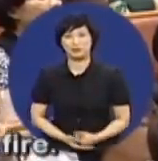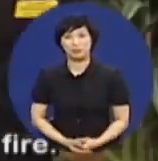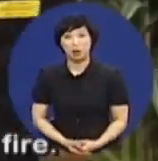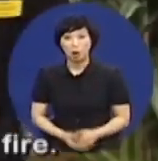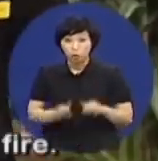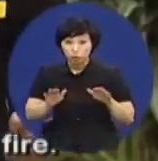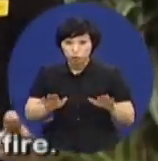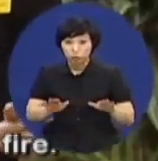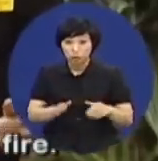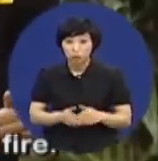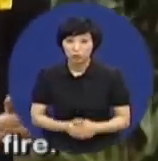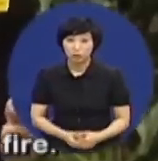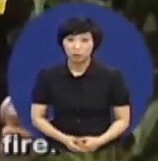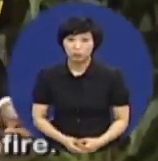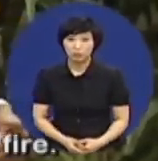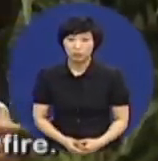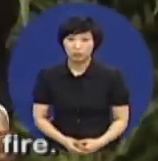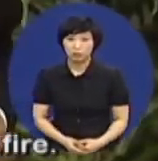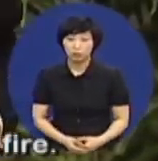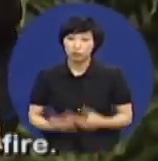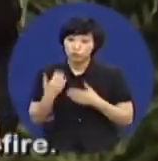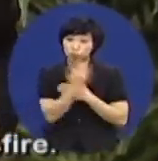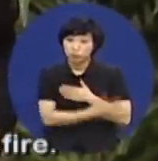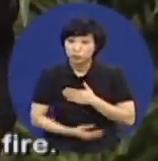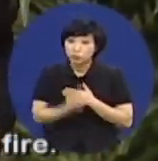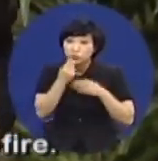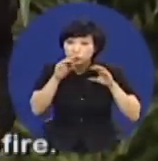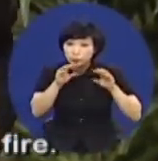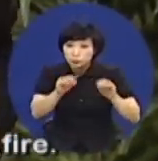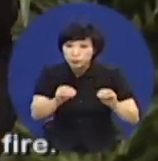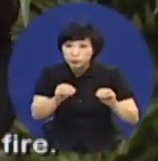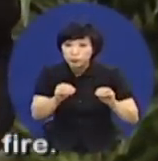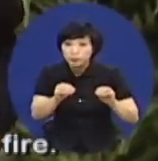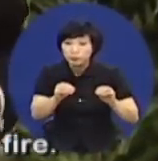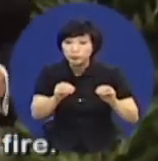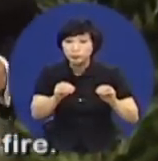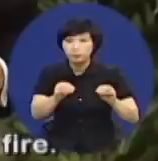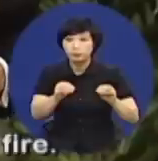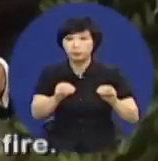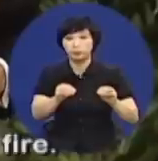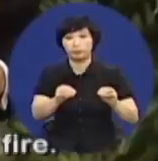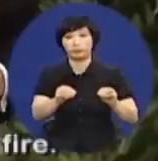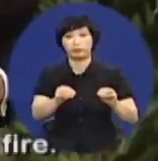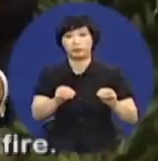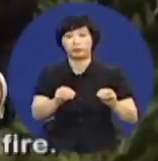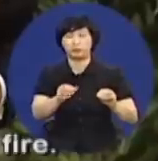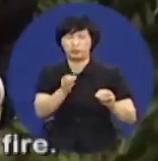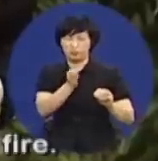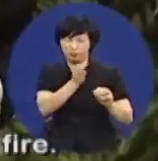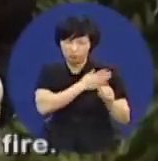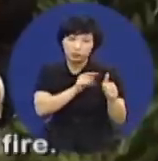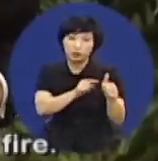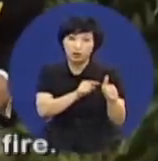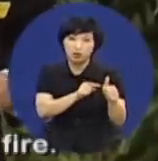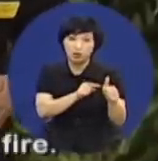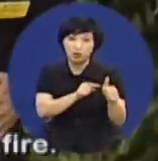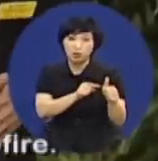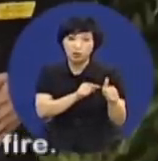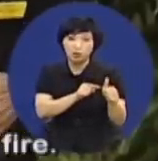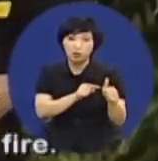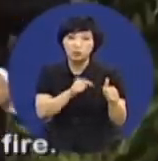ません。ところで、肉体が終わる瞬間に金持ちは